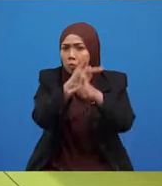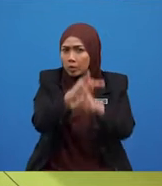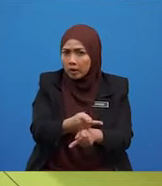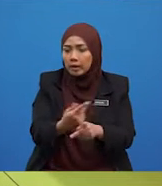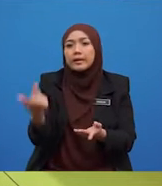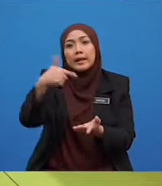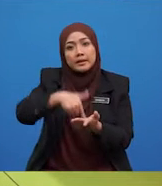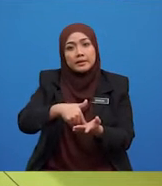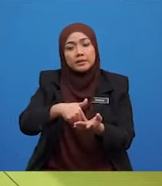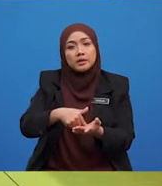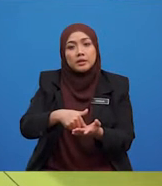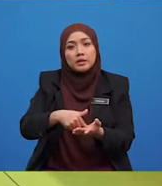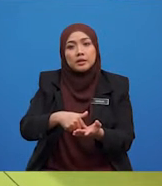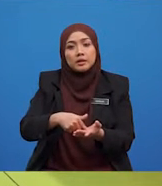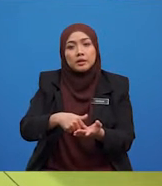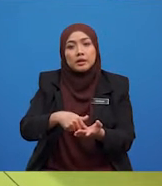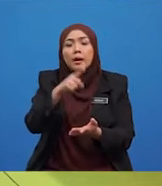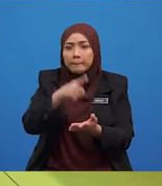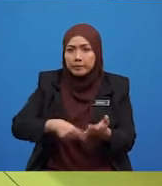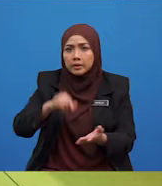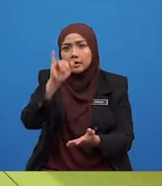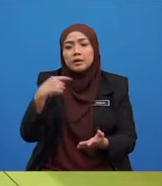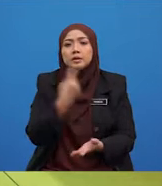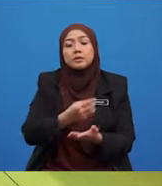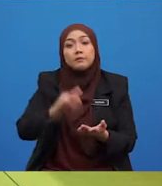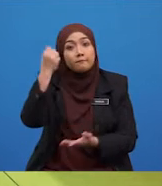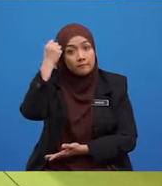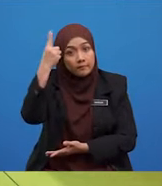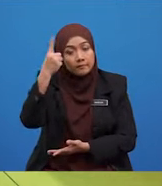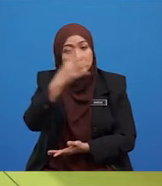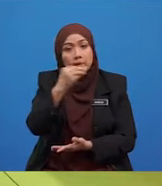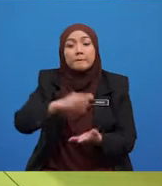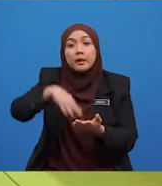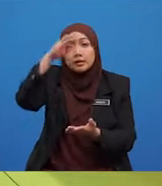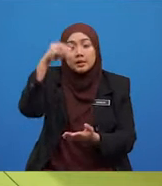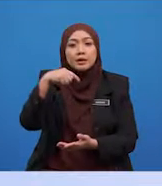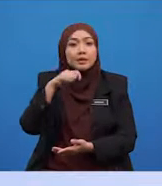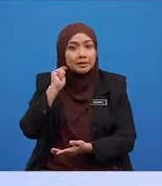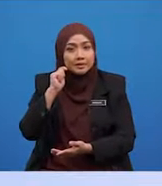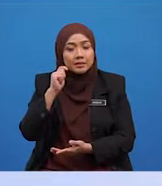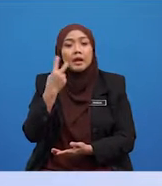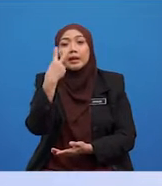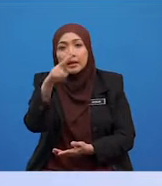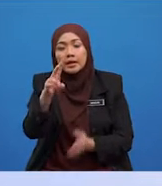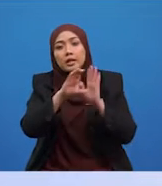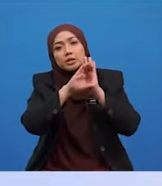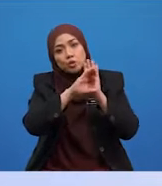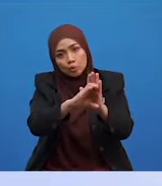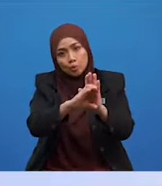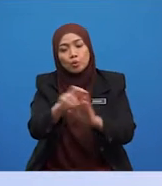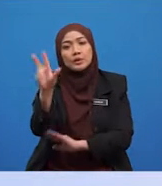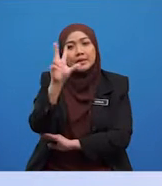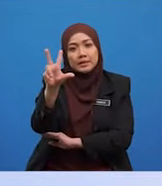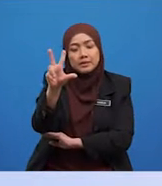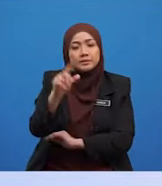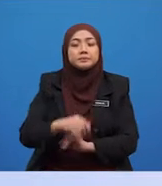pemahaman anda, marilah kita sama-sama menyelesaikan contoh 3. Sila